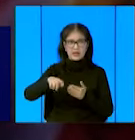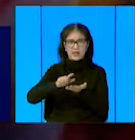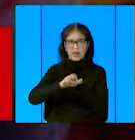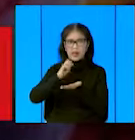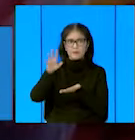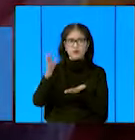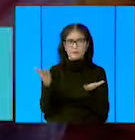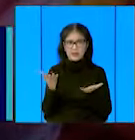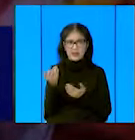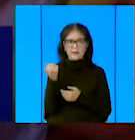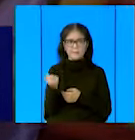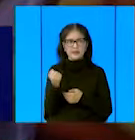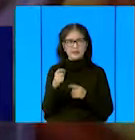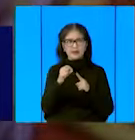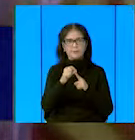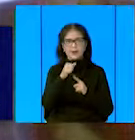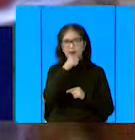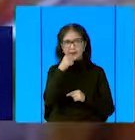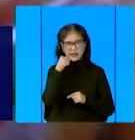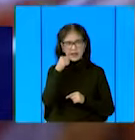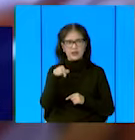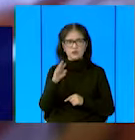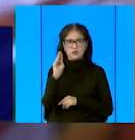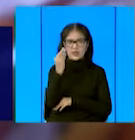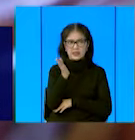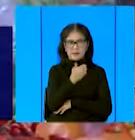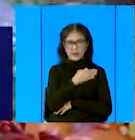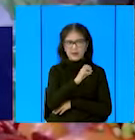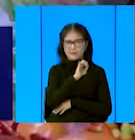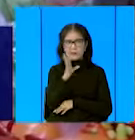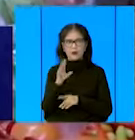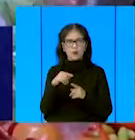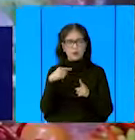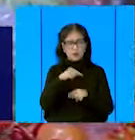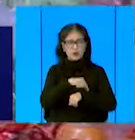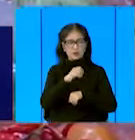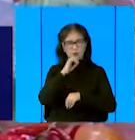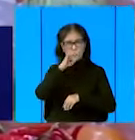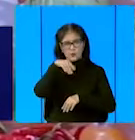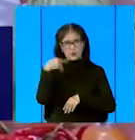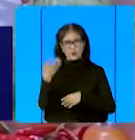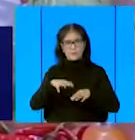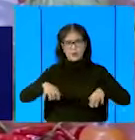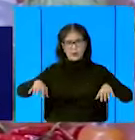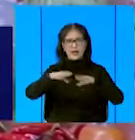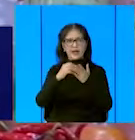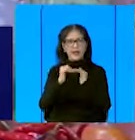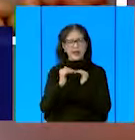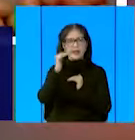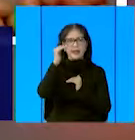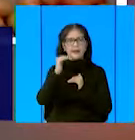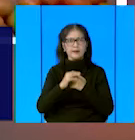yakni di Pasar Palmerah, Jakarta Barat, yang dalam beberapa waktu terakhir ini mengalami kenaikan harga cukup